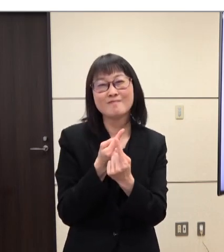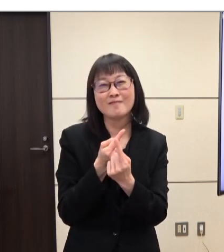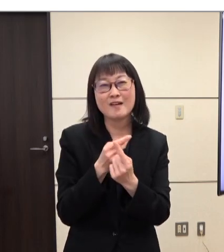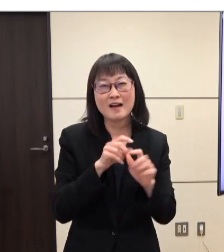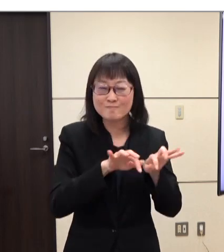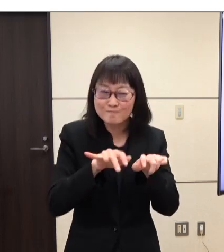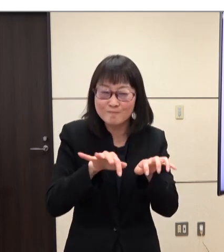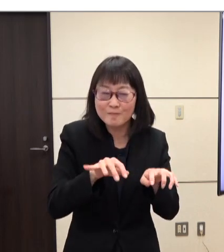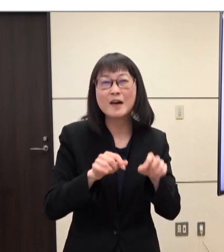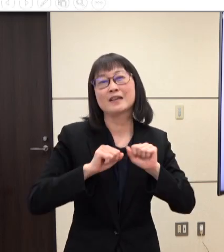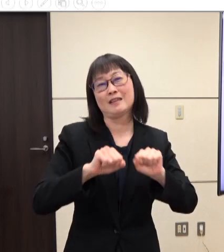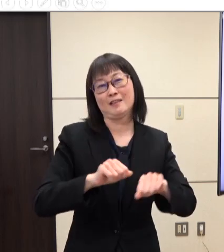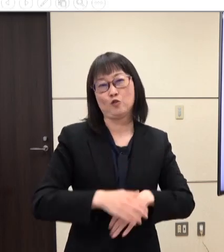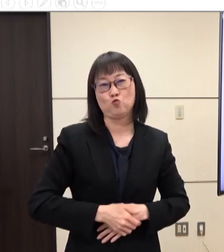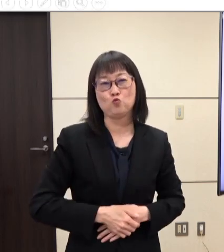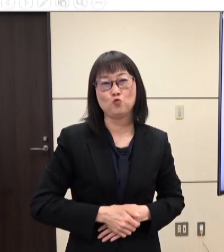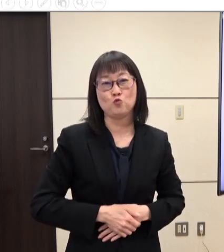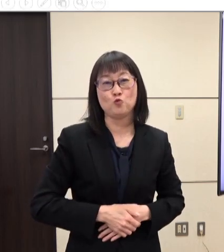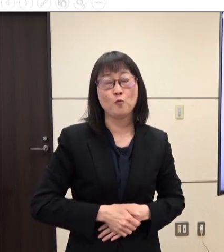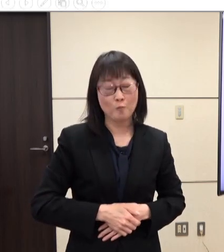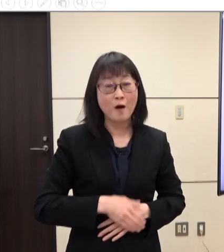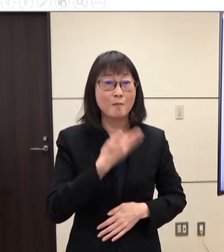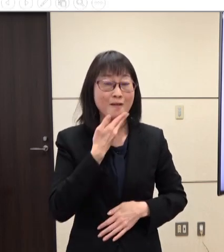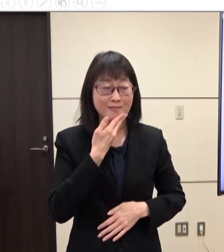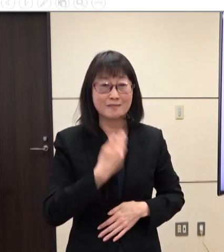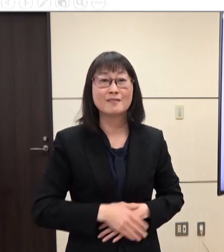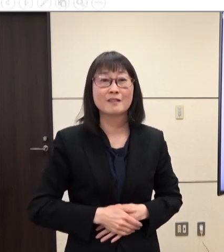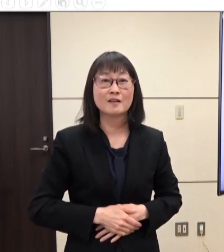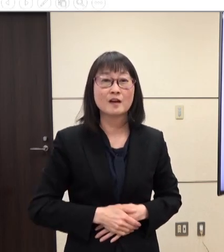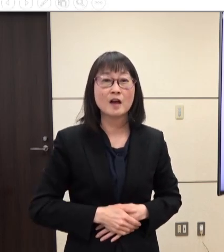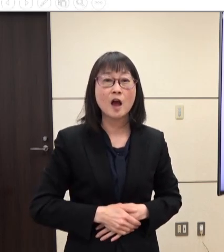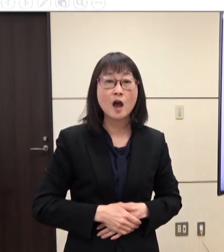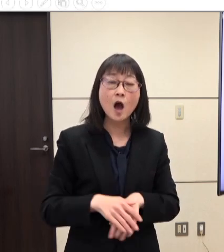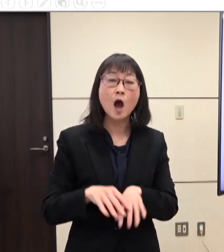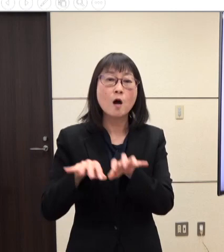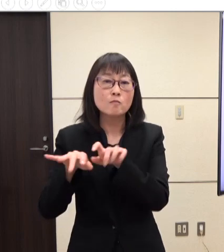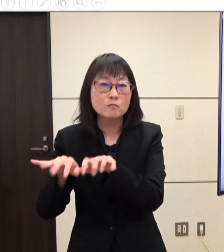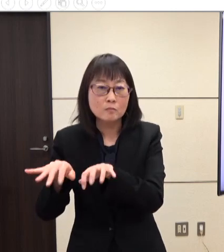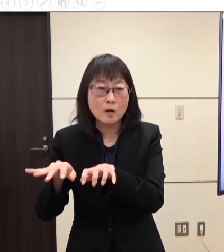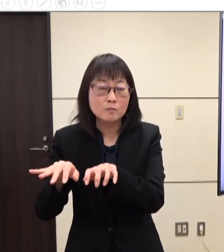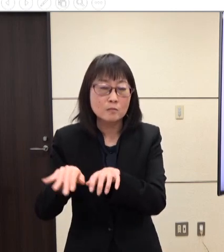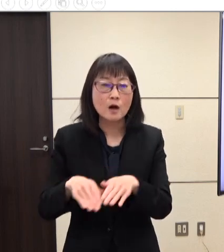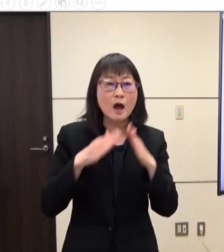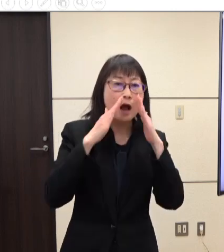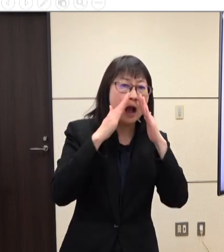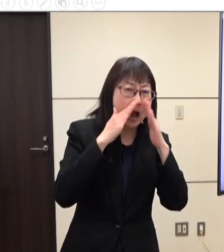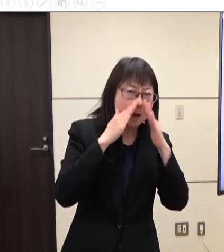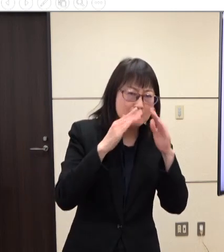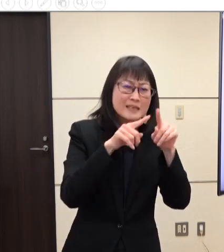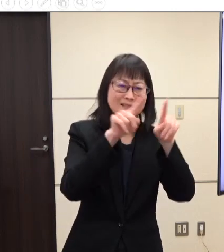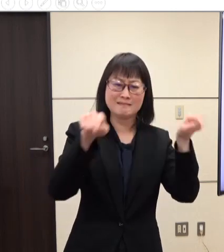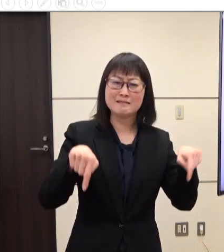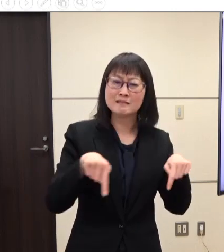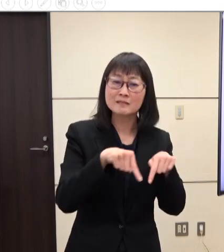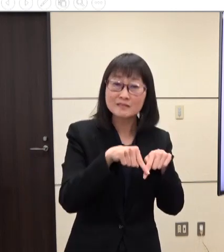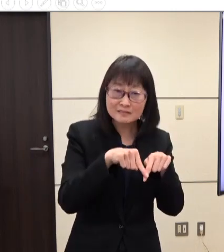よりもワープロや表計算ソフト、紙による管理の手間を削減できますので、